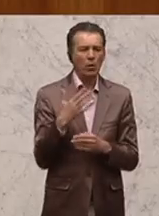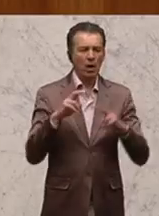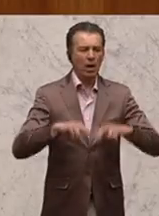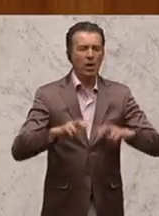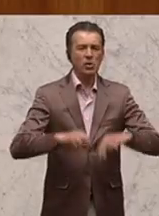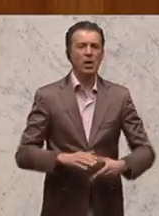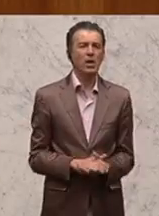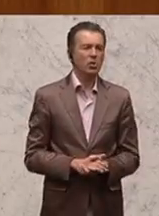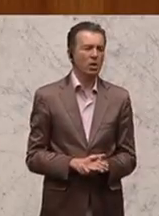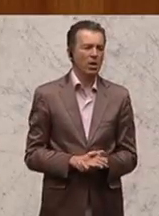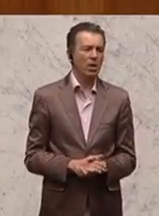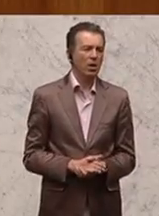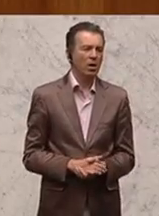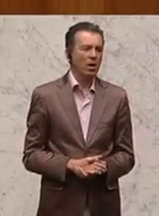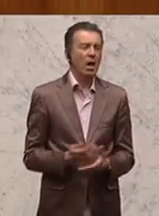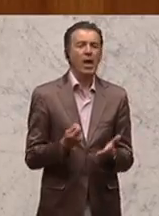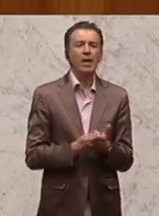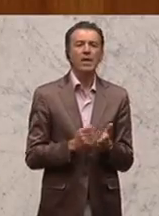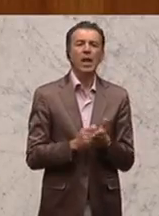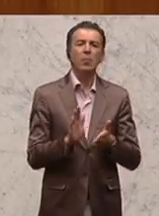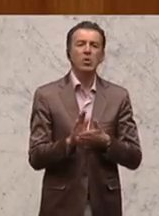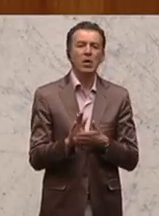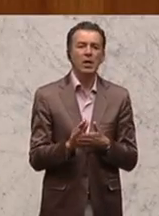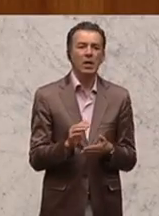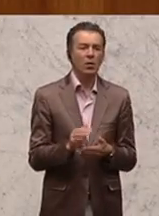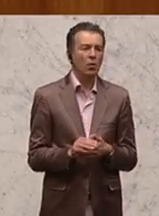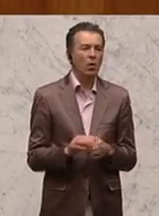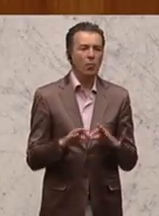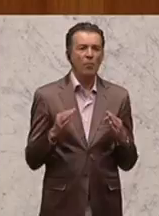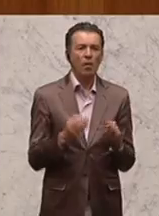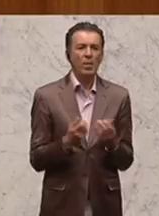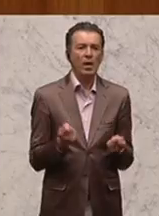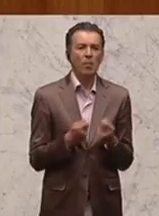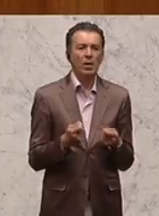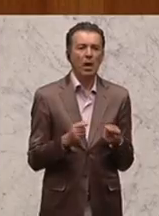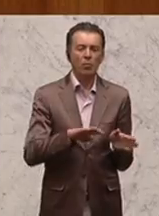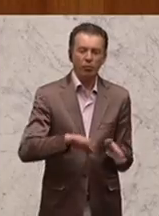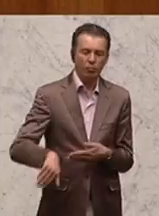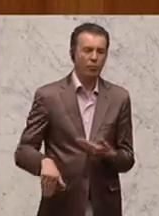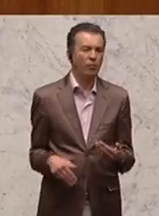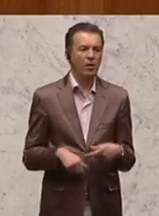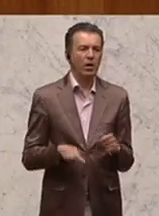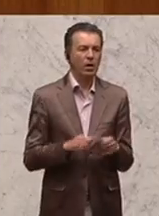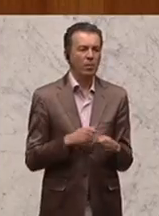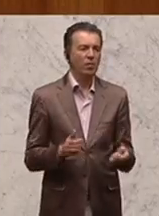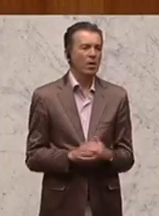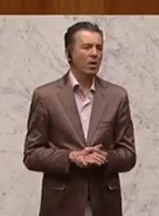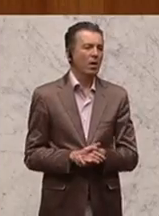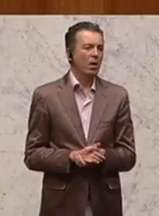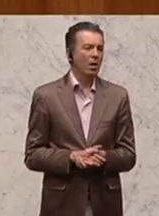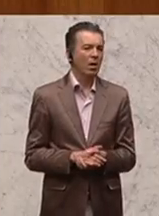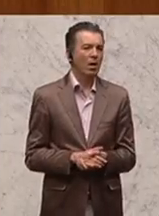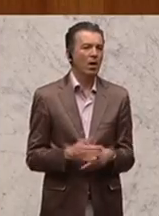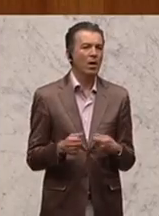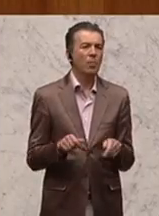Die Teilentgeltbestätigung ist eigentlich nicht mehr im Familienbetrieb, ist gefallen. Das gibt es nicht mehr, sodass da fällt das raus im Prinzip.